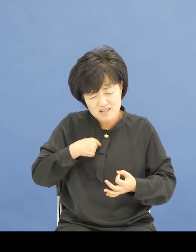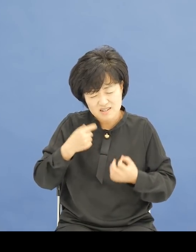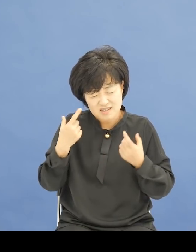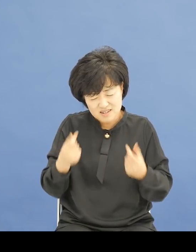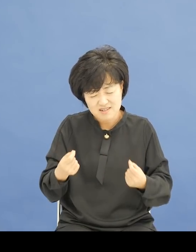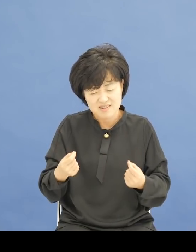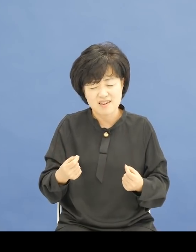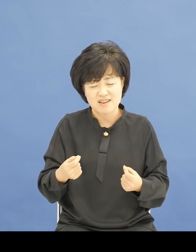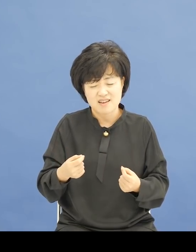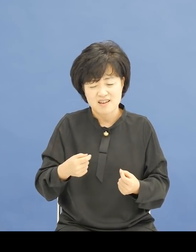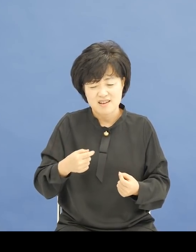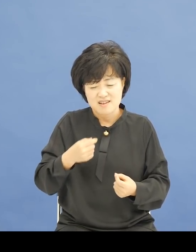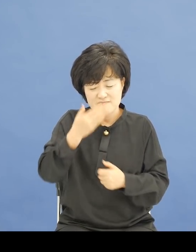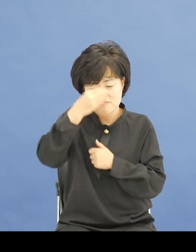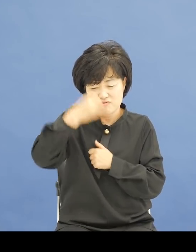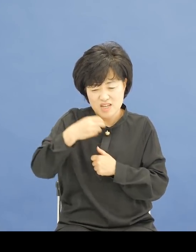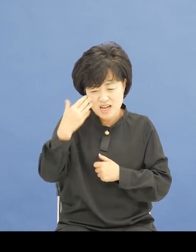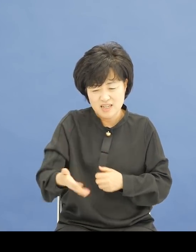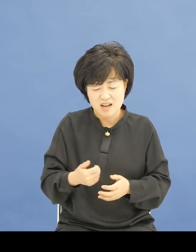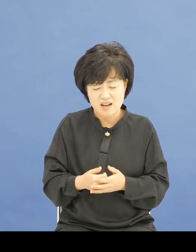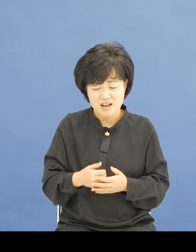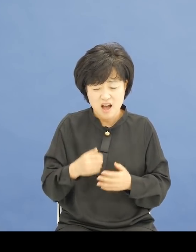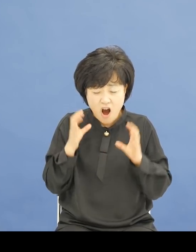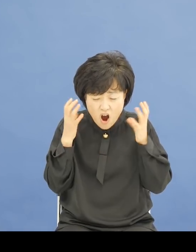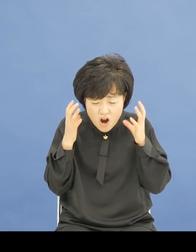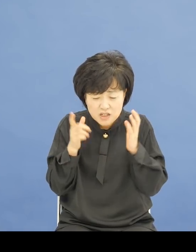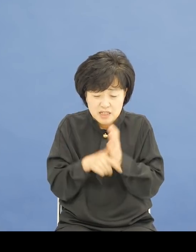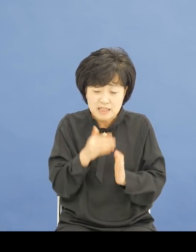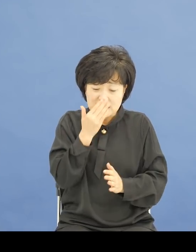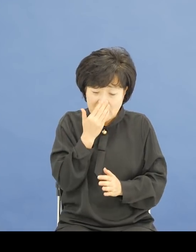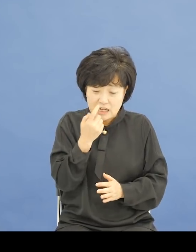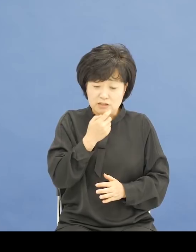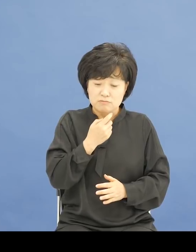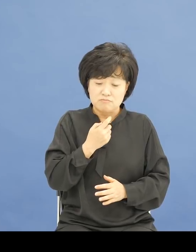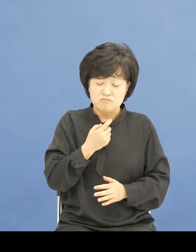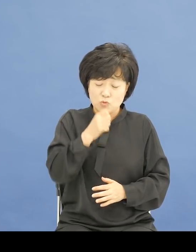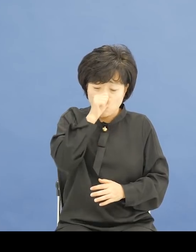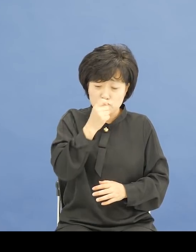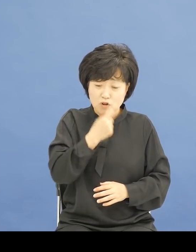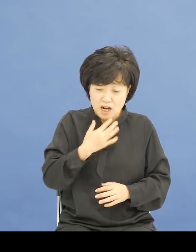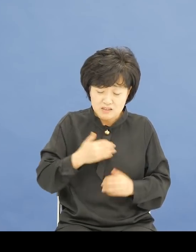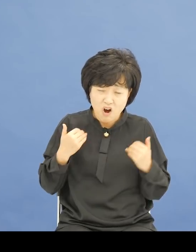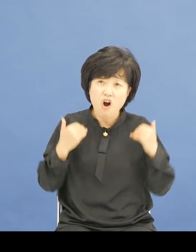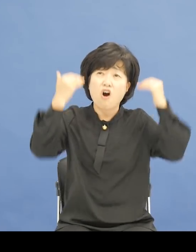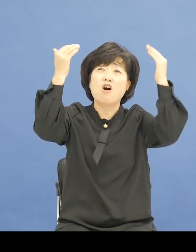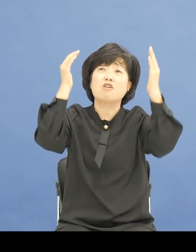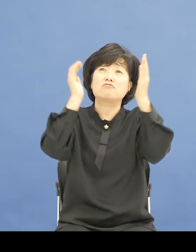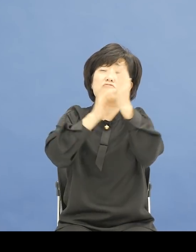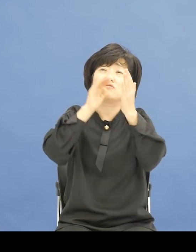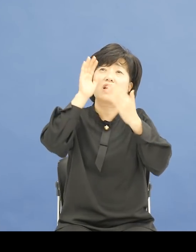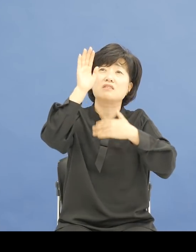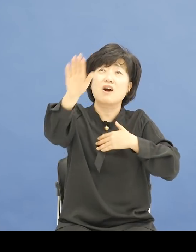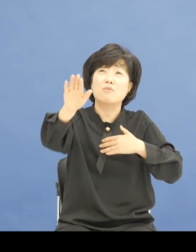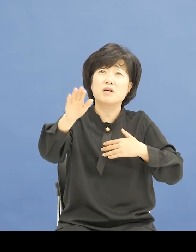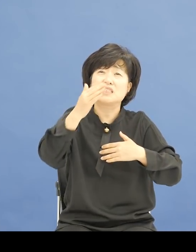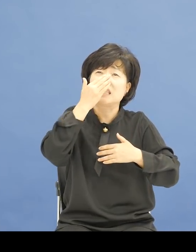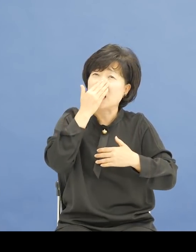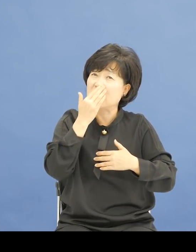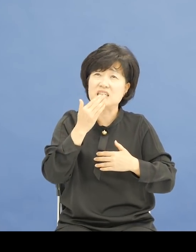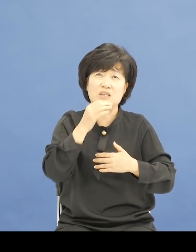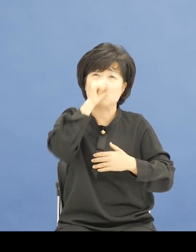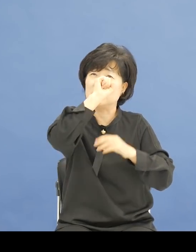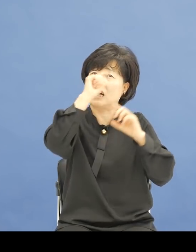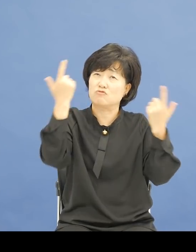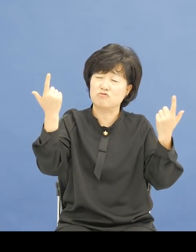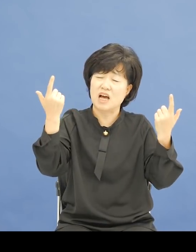적에는 착한 게 좋은 건 줄 알았는데 어른이 되고 나서는 마냥 좋은 게 아니라는 생각 네. 이라고 딱 4줄을 손글씨로